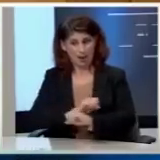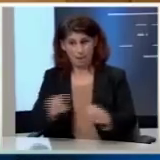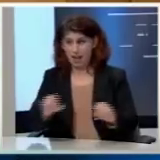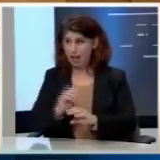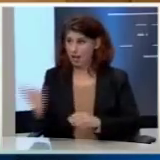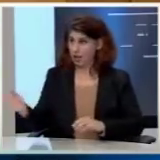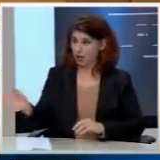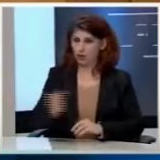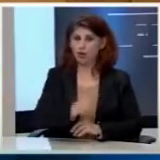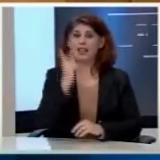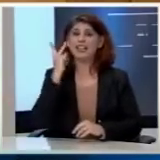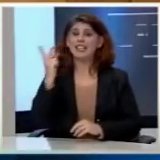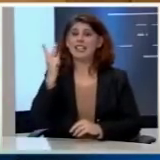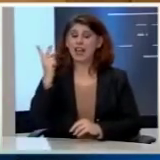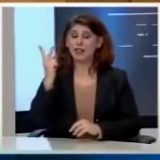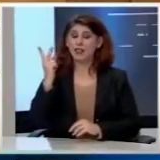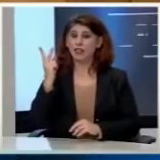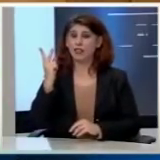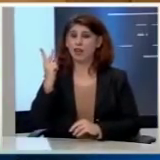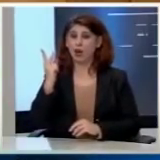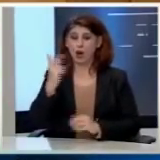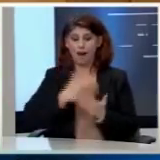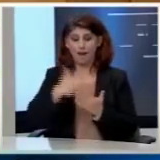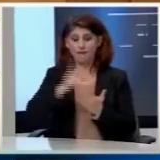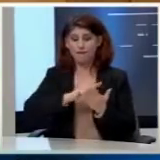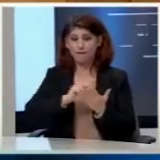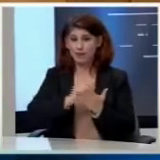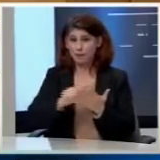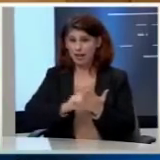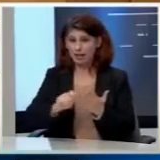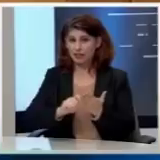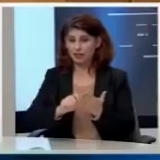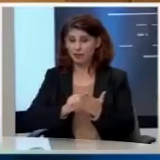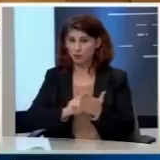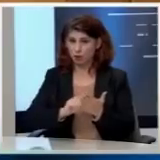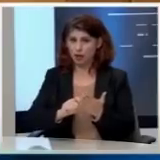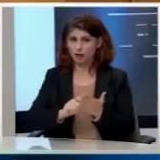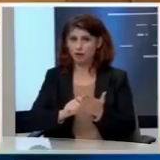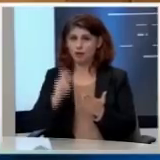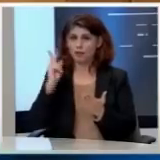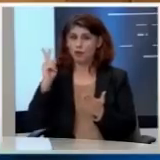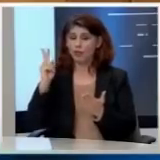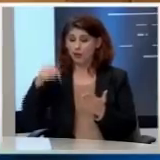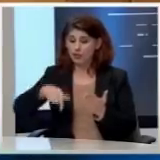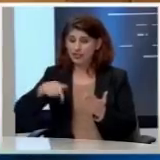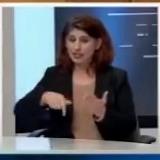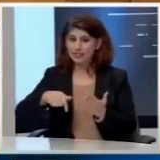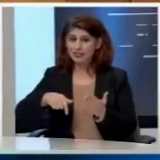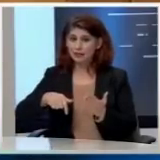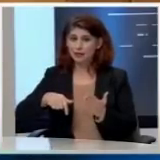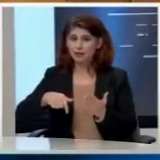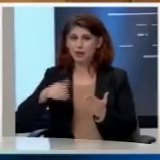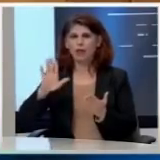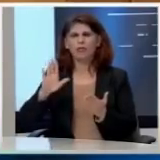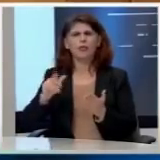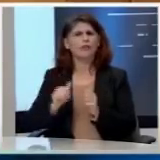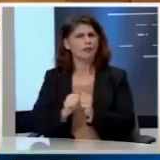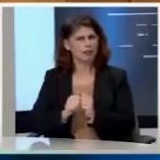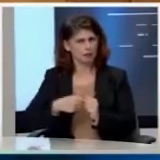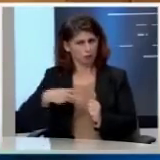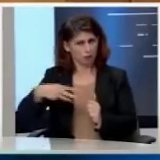ενημερώσω για δύο δημοσιεύματα για το τι λένε οι μάρτυρες από δύο εφημερίδες που δεν μπορούν να θεωρηθούν και φιλικές